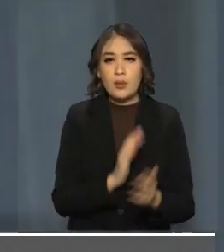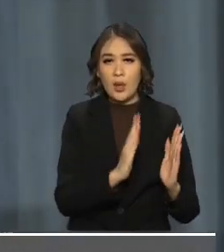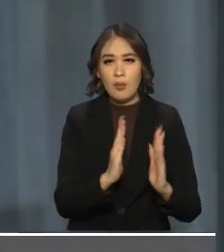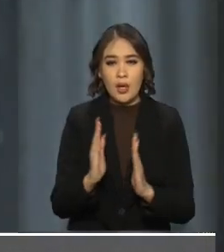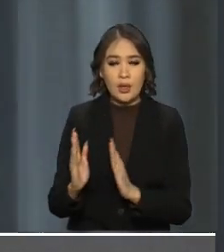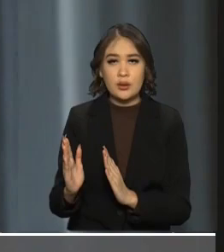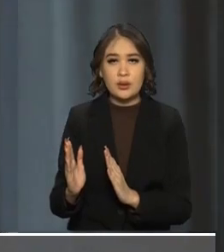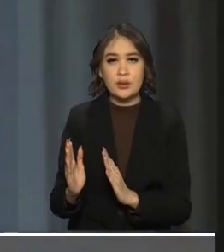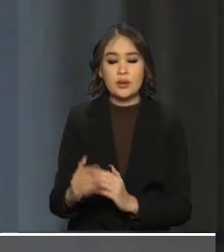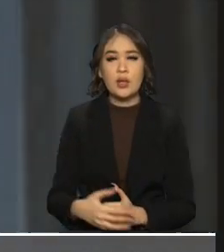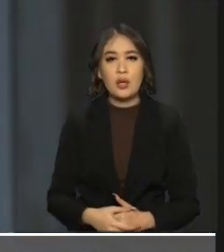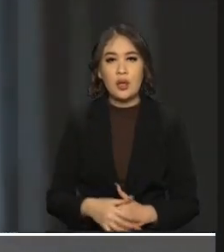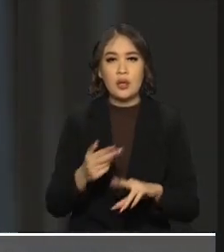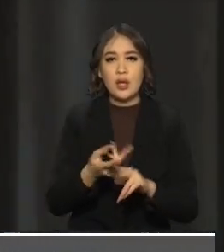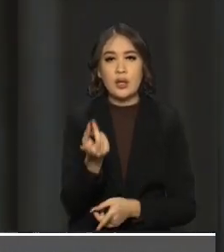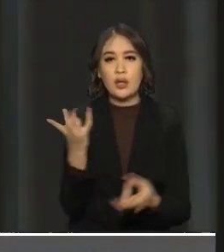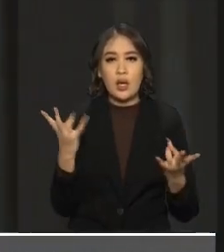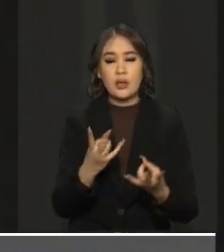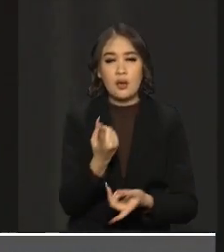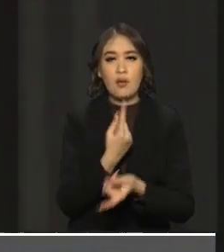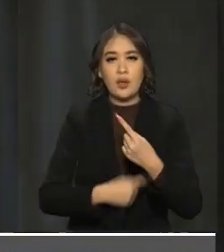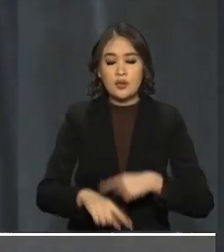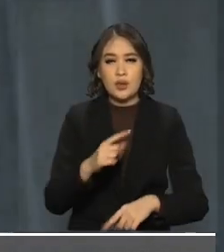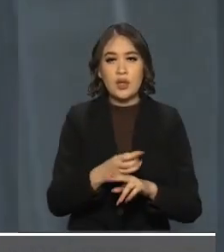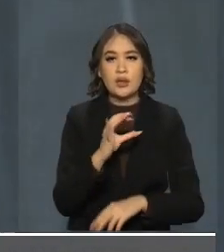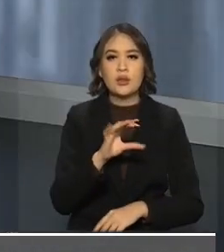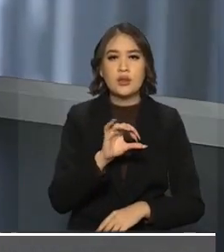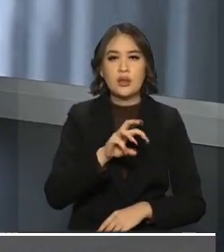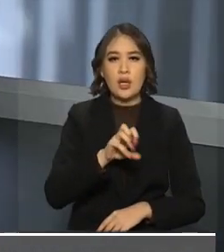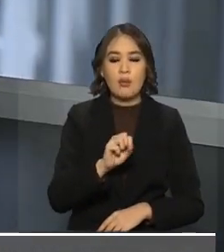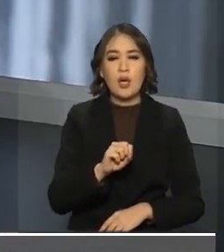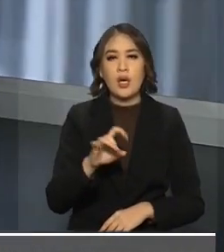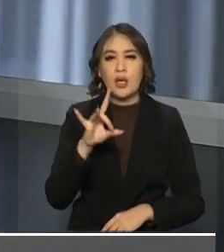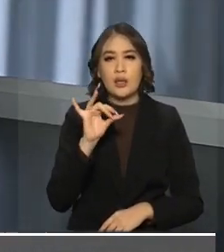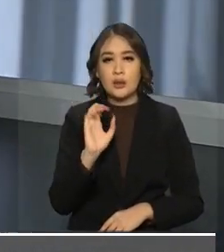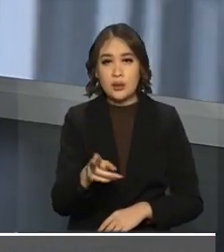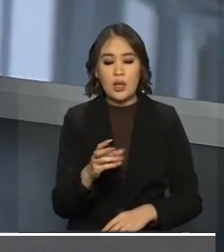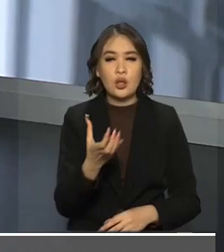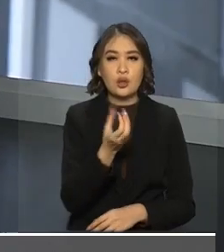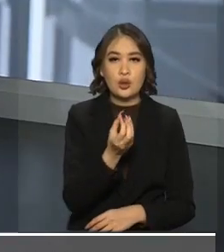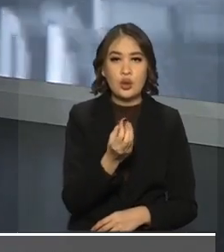Да? Вот. Надо возвращать систему оценки рисков и еще